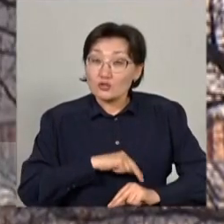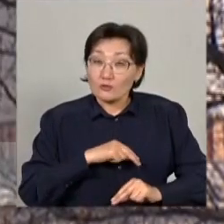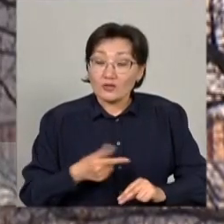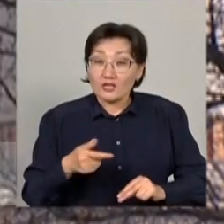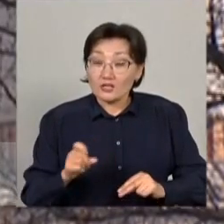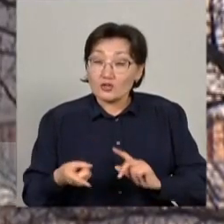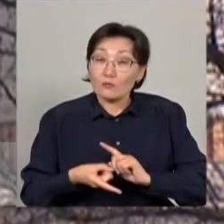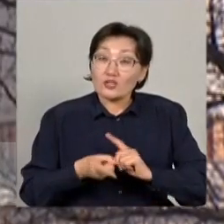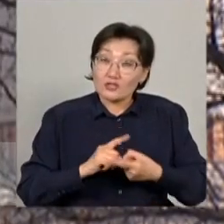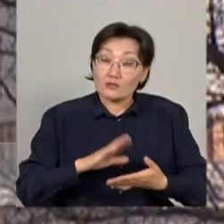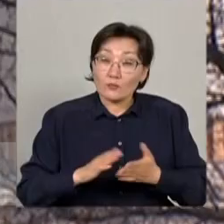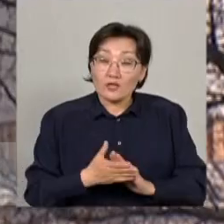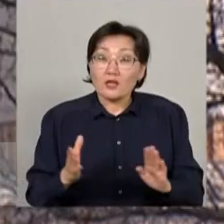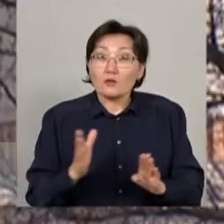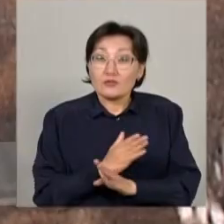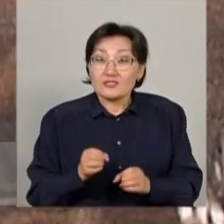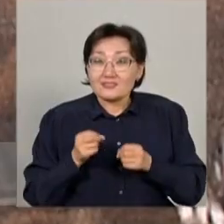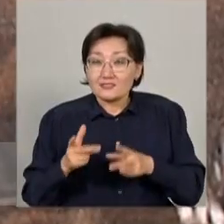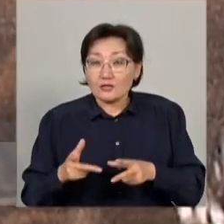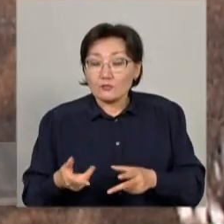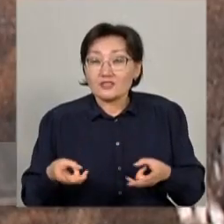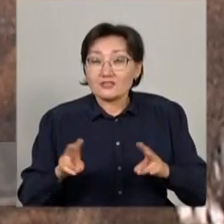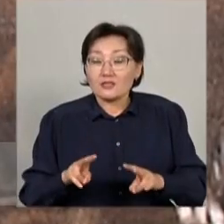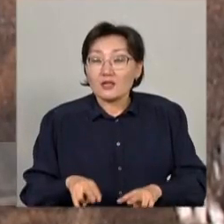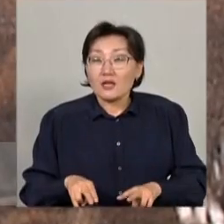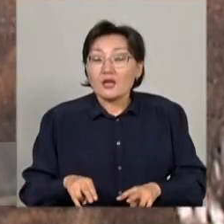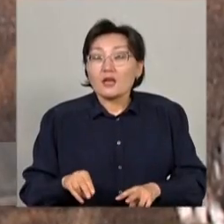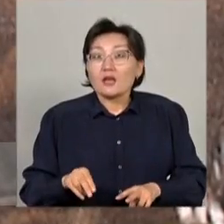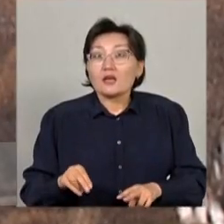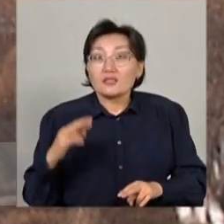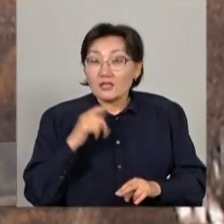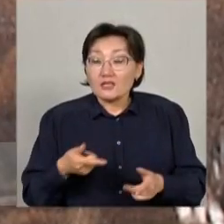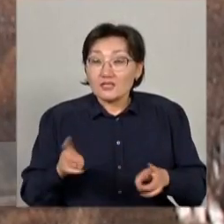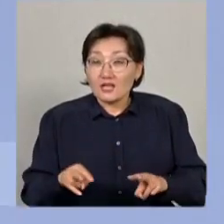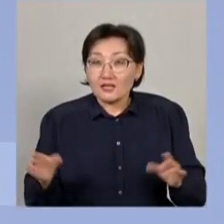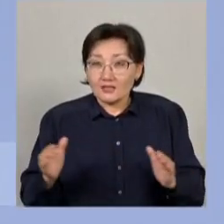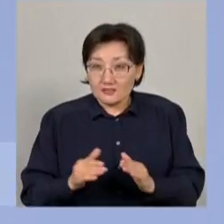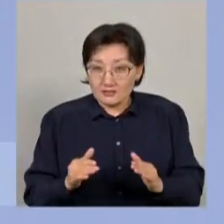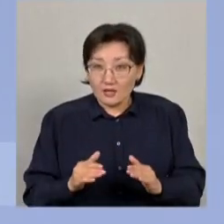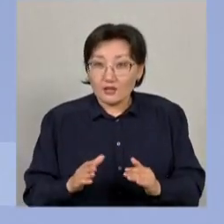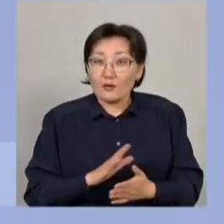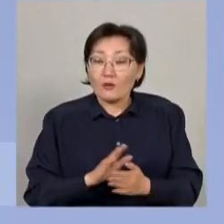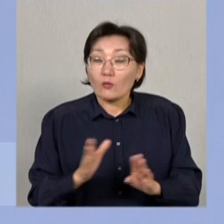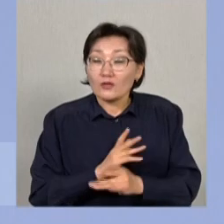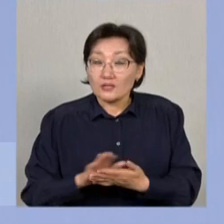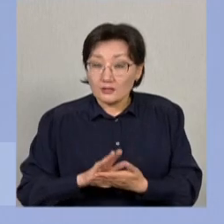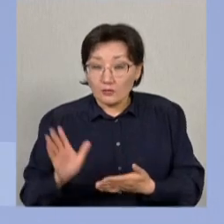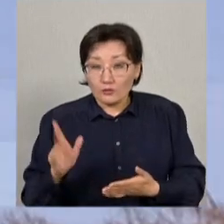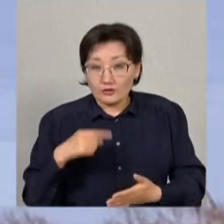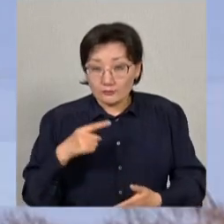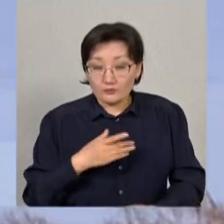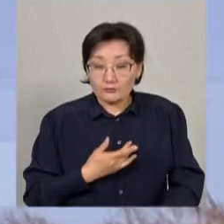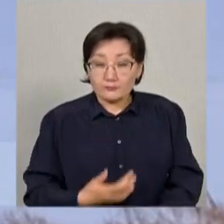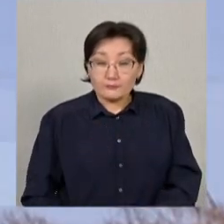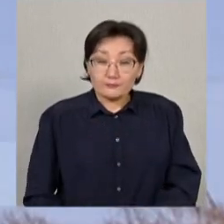көгілдір отынға көшірсек, ауаға тарайтын зиянды қалдық азайып, тұрғындардың тынысы кеңейеді деп отыр. Лағат Арғын, Ернат Болатбек,